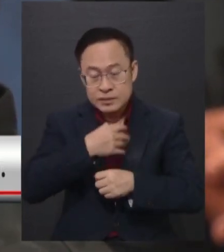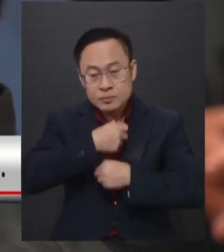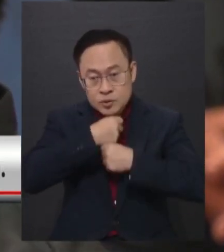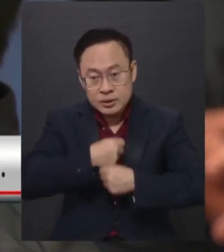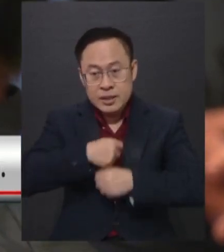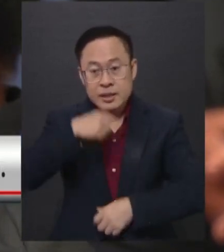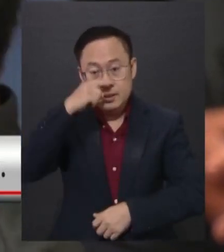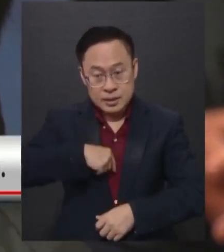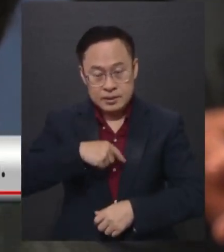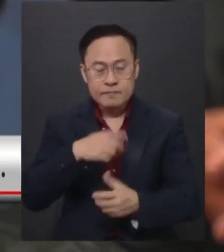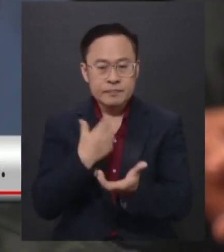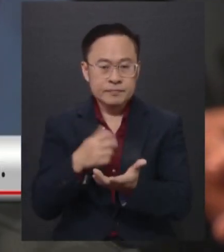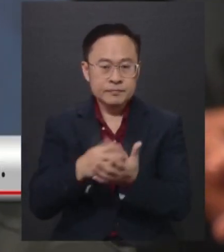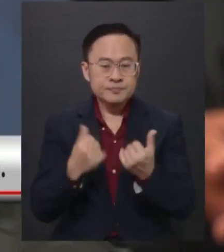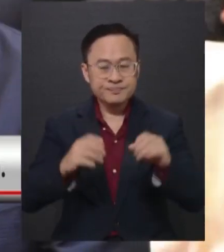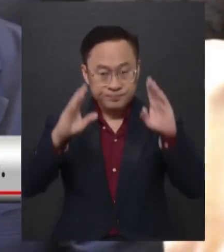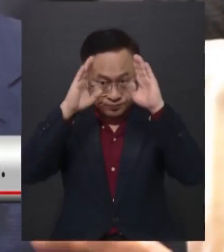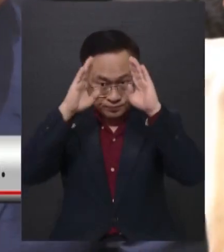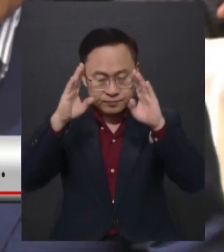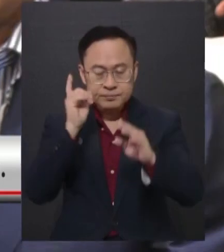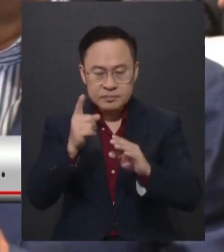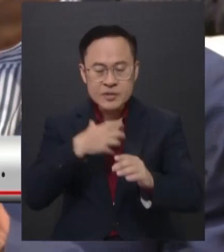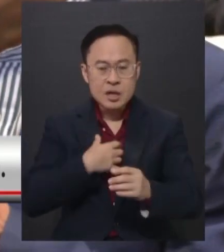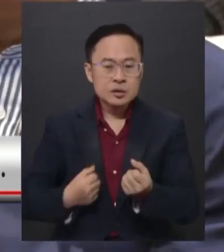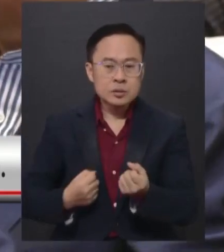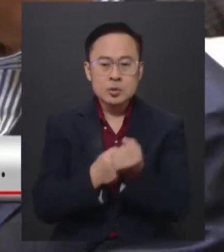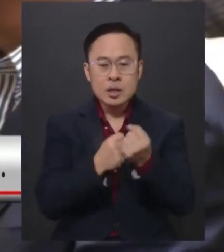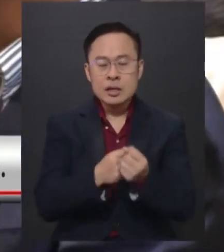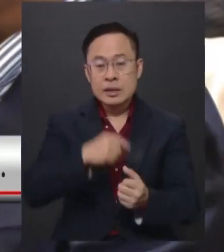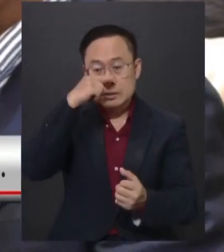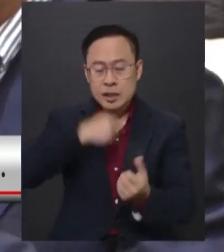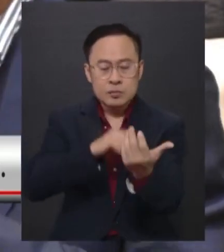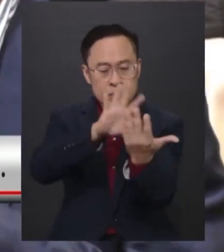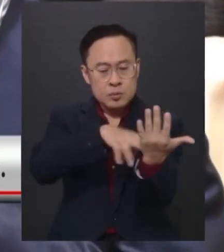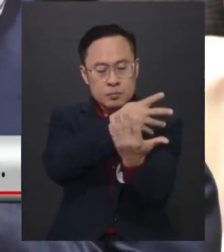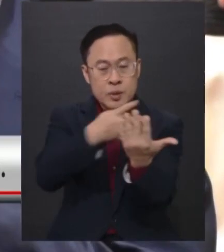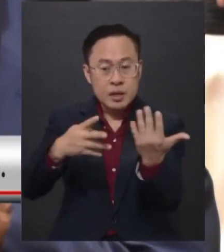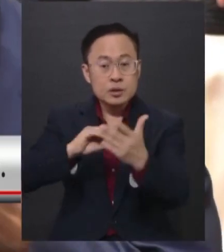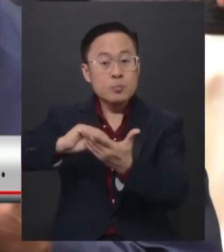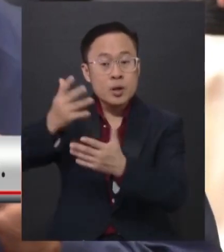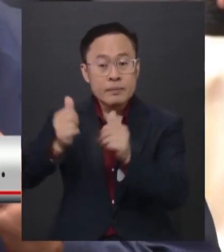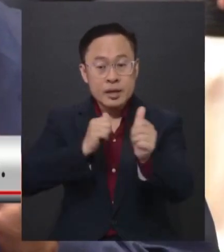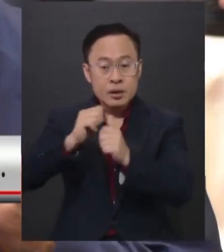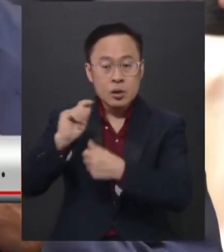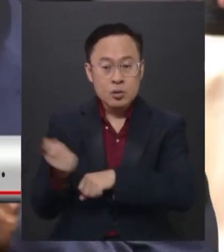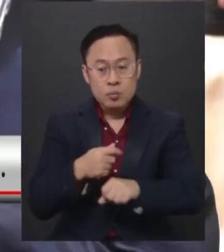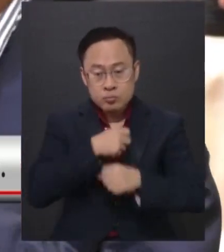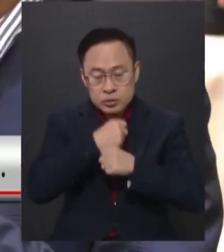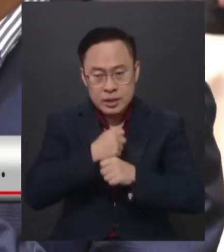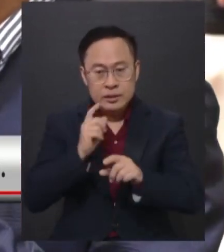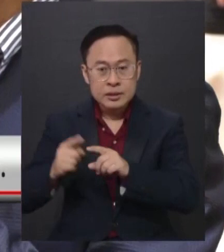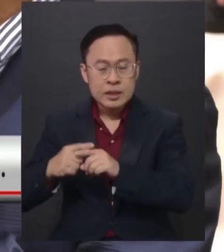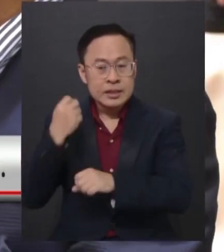ยครับก็มีความตั้งใจที่จะอยากผลักดันให้มีทัวร์นาเมนต์แข่งขันสำหรับนักกอล์ฟอาวุโสเพิ่มขึ้นโดยเบื้องต้นเนี่ยตั้งเป้าหมายไว้